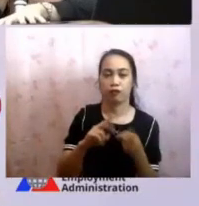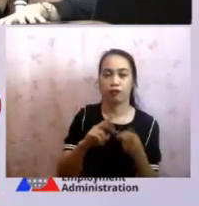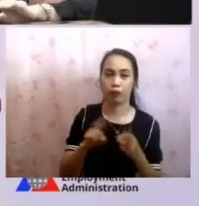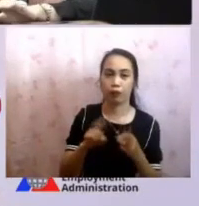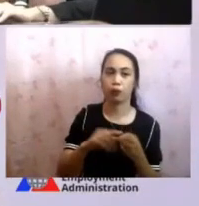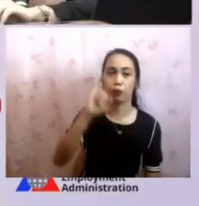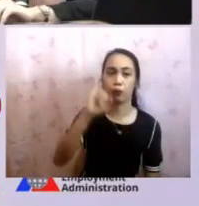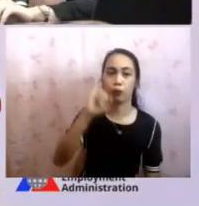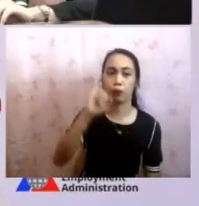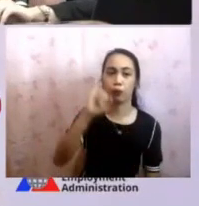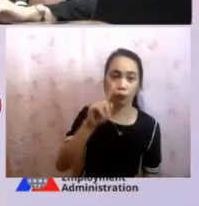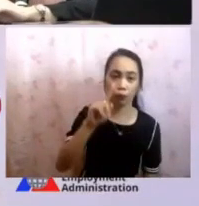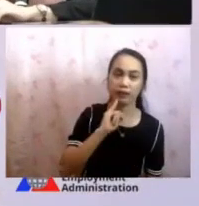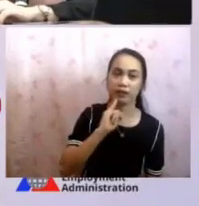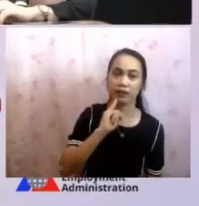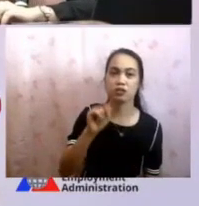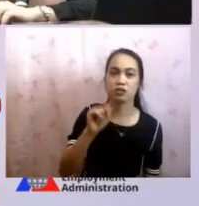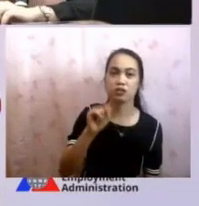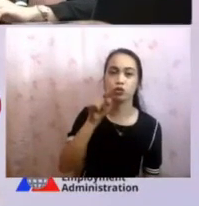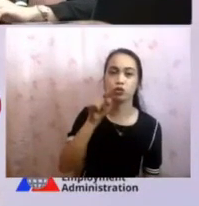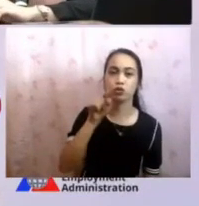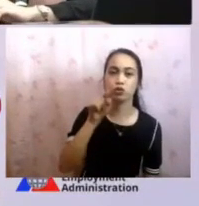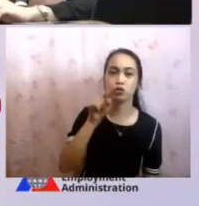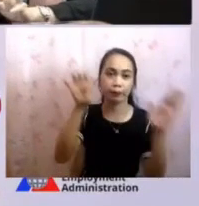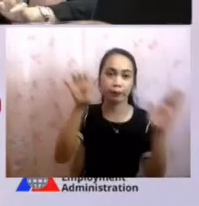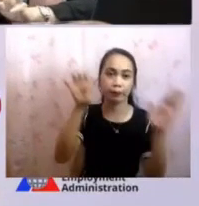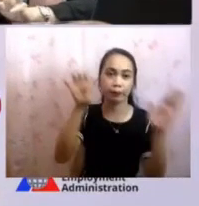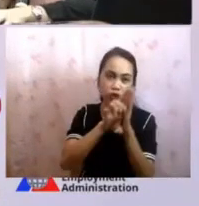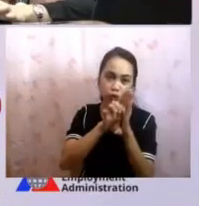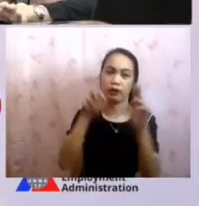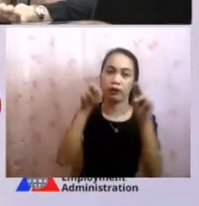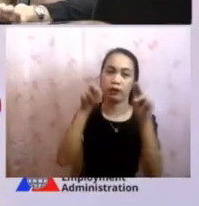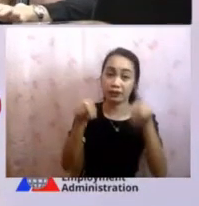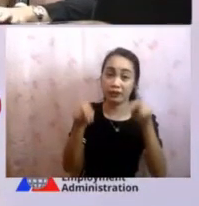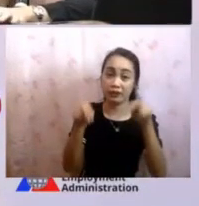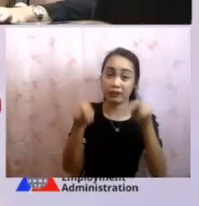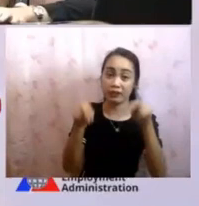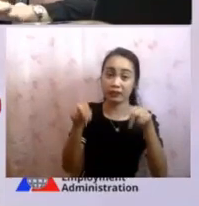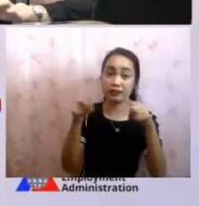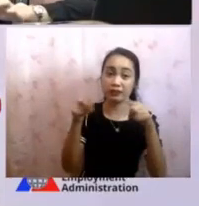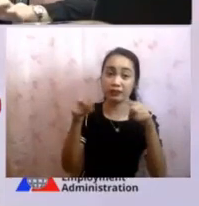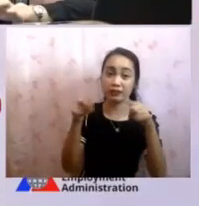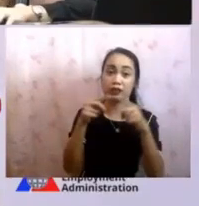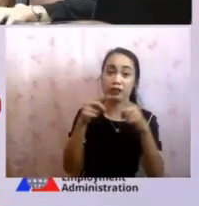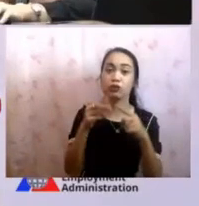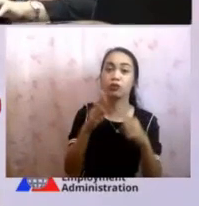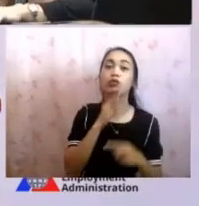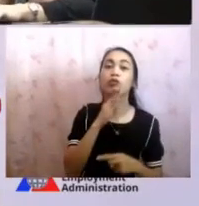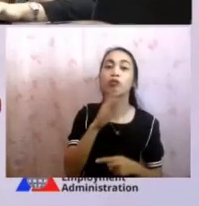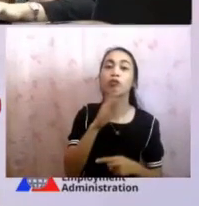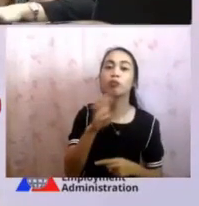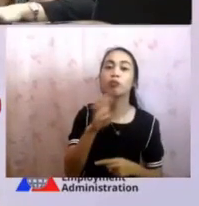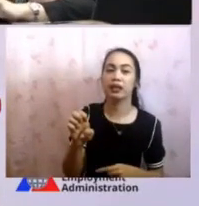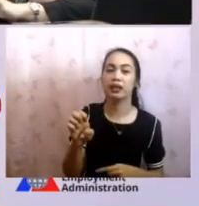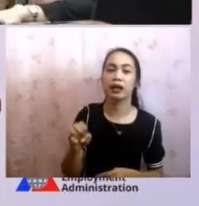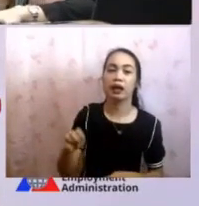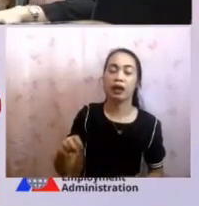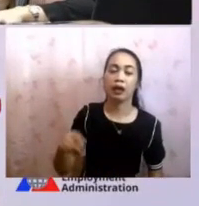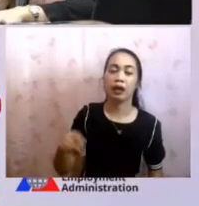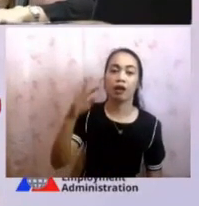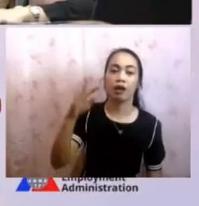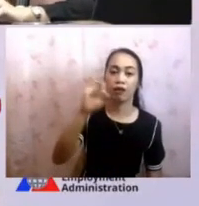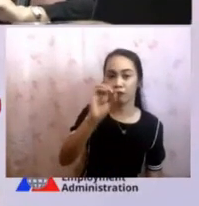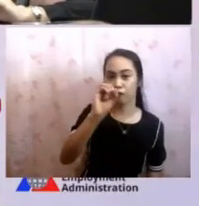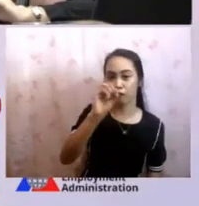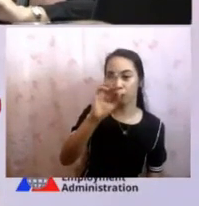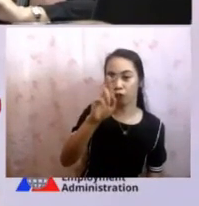then kanabitan sa mga kuan gyud, mga studios gyud or kanam six mga ayala sa mga SM kanang informal gyud nga